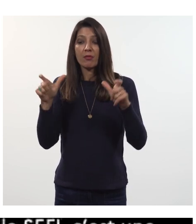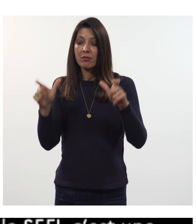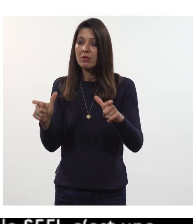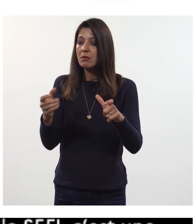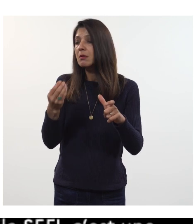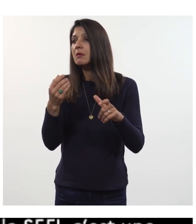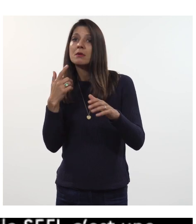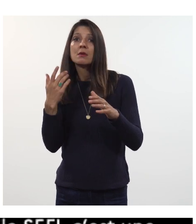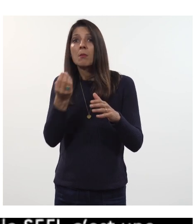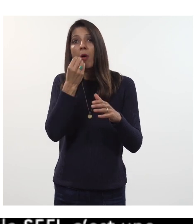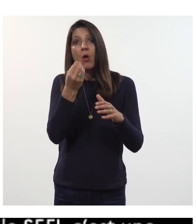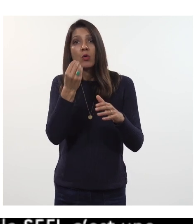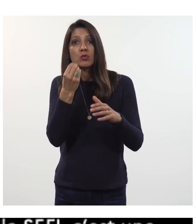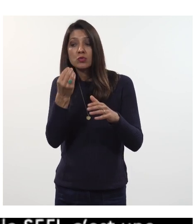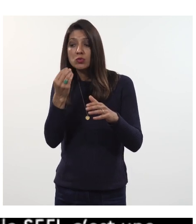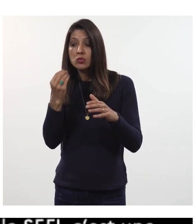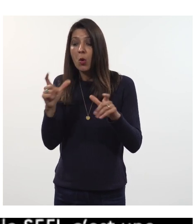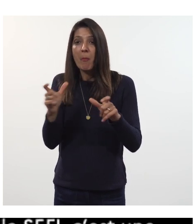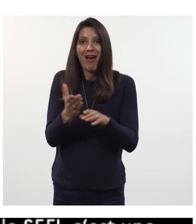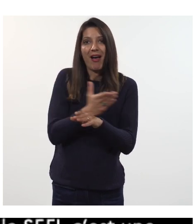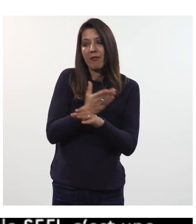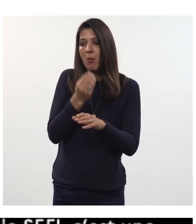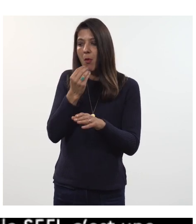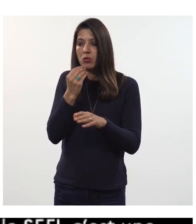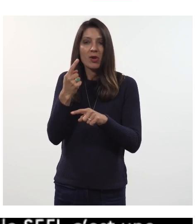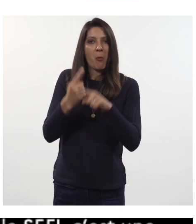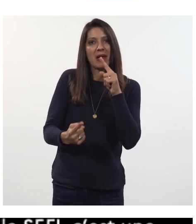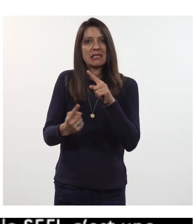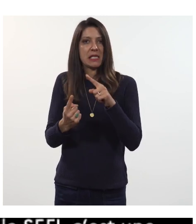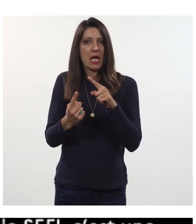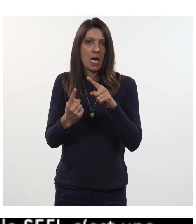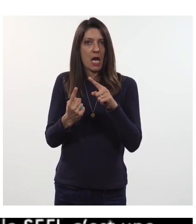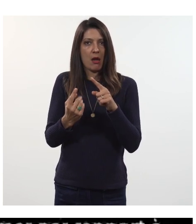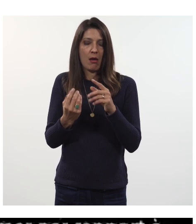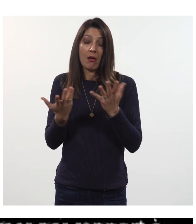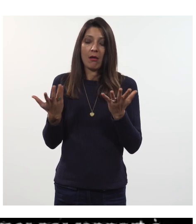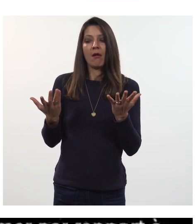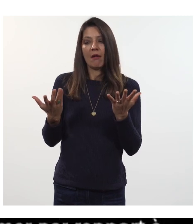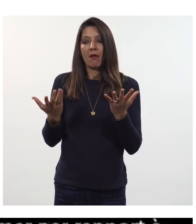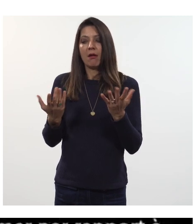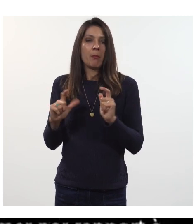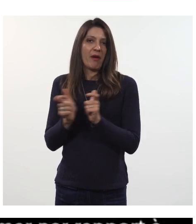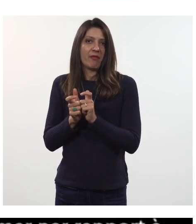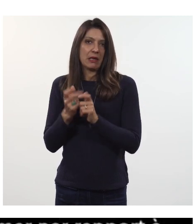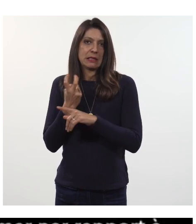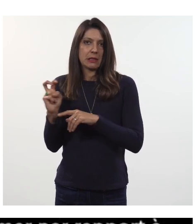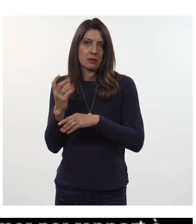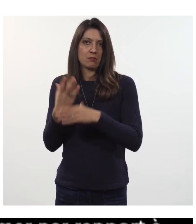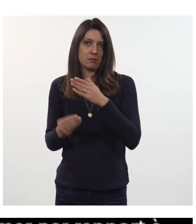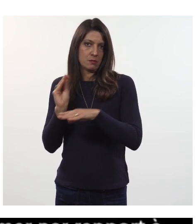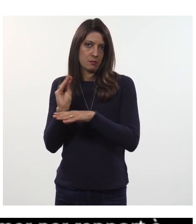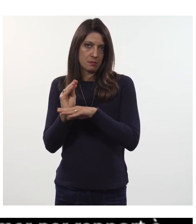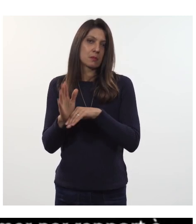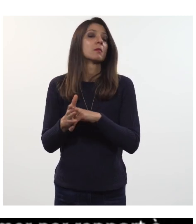apports sur le repas précédent, finalement. Donc, ça, c'est des outils assez simples. Et puis, on a un outil qui est